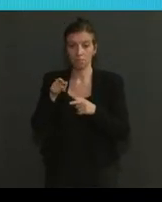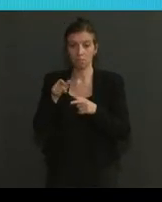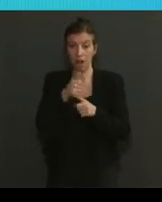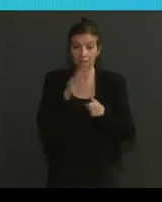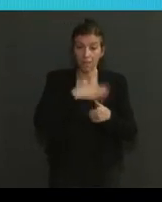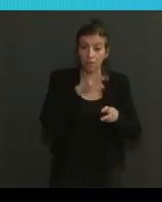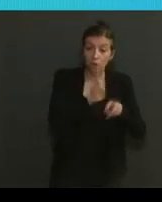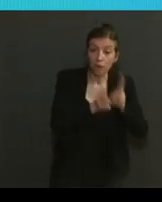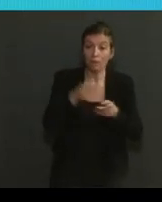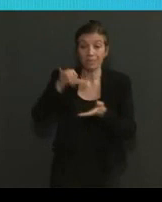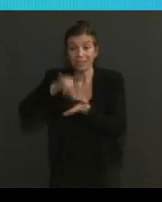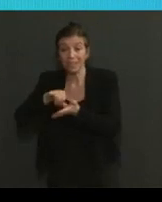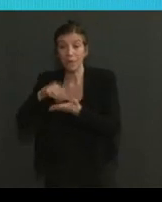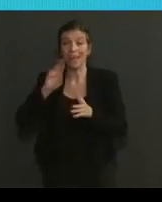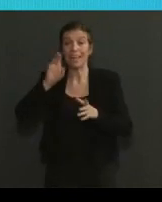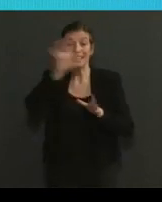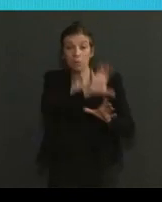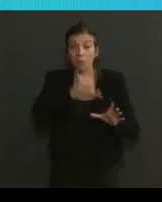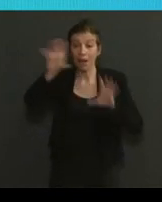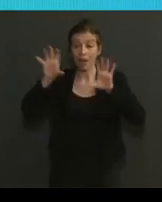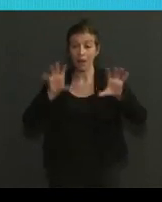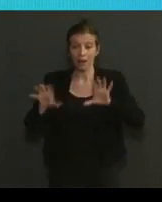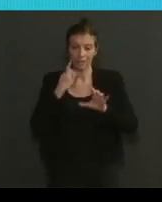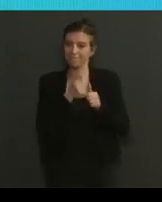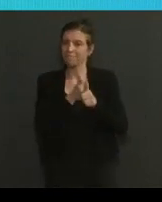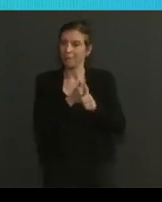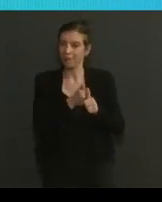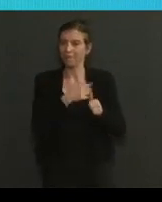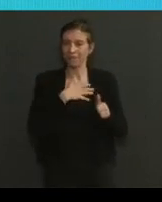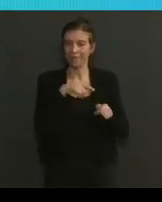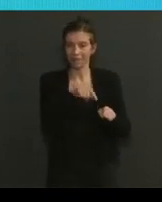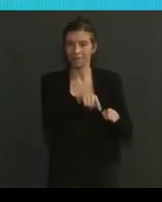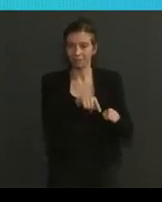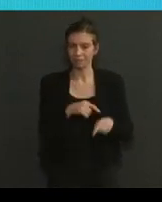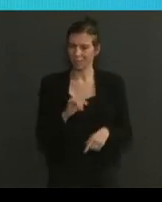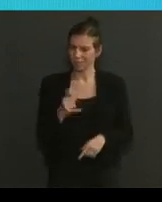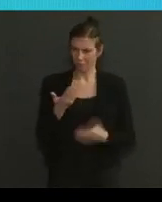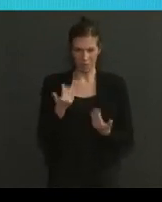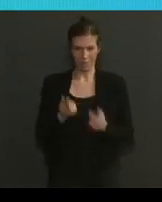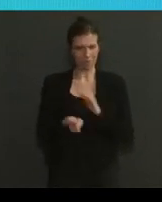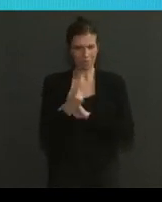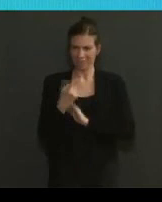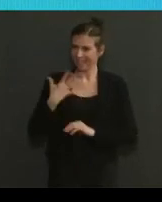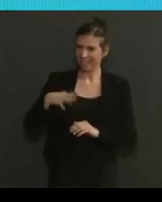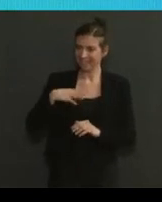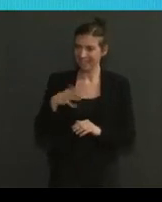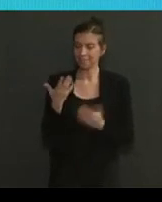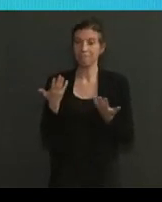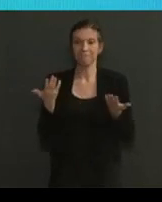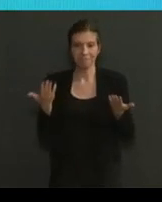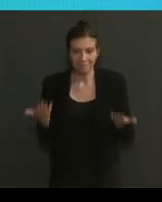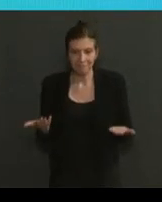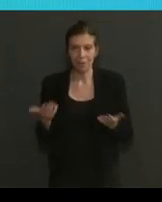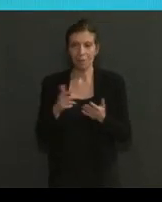Het bijzondere aan dit soort van surveillance is dat deze resultaten niet afhankelijk zijn van